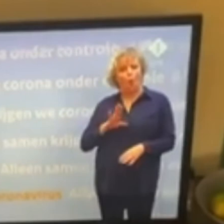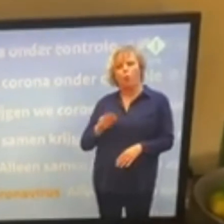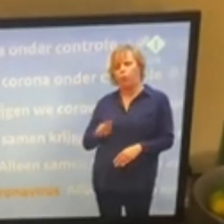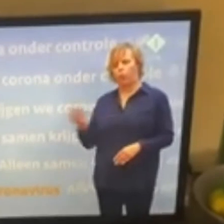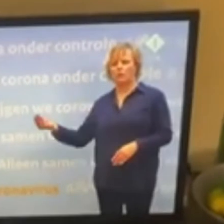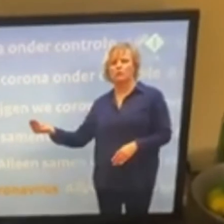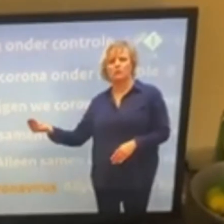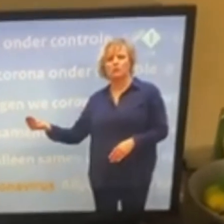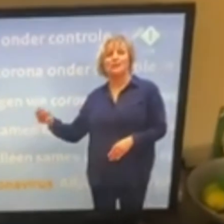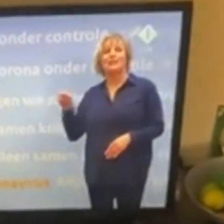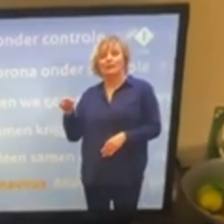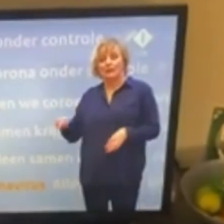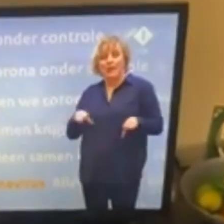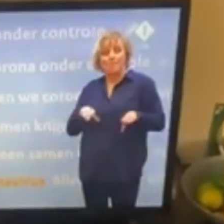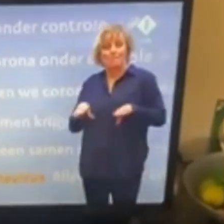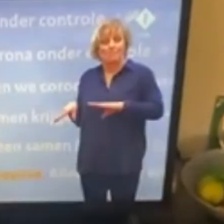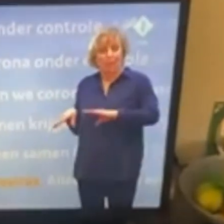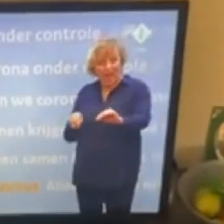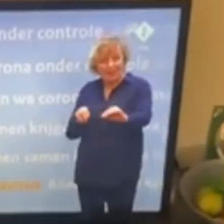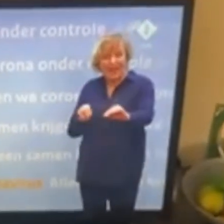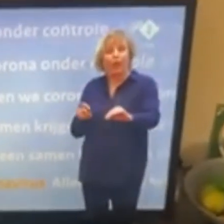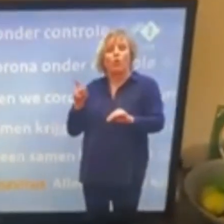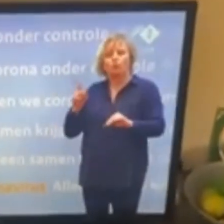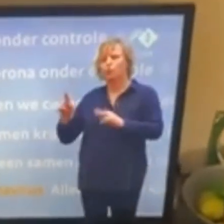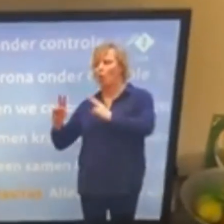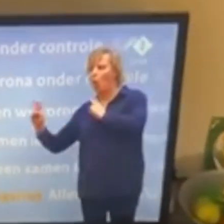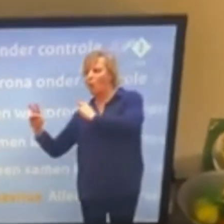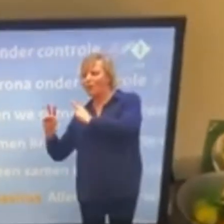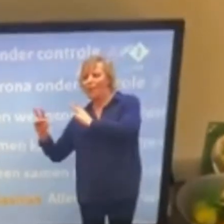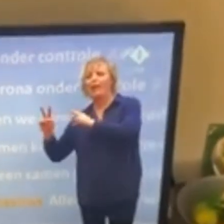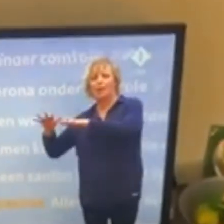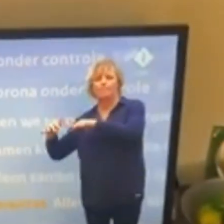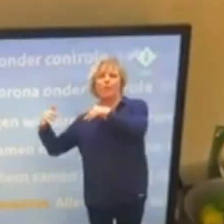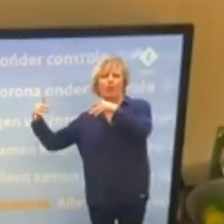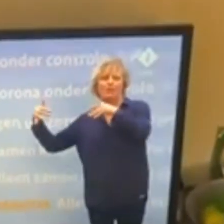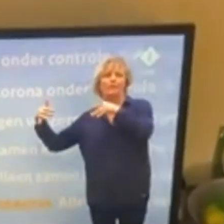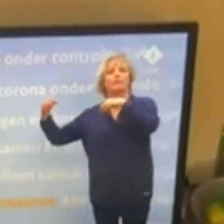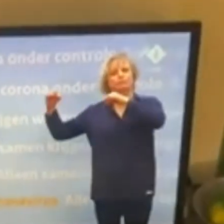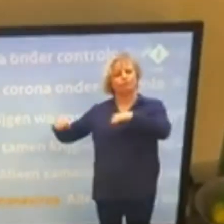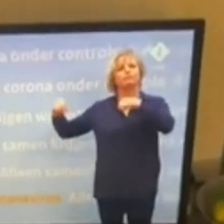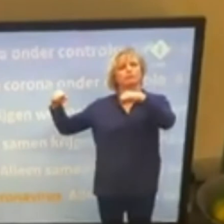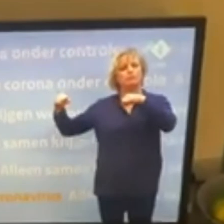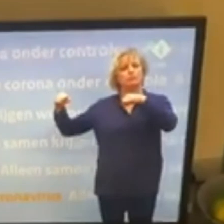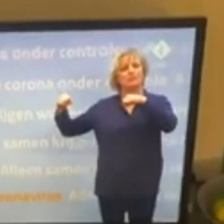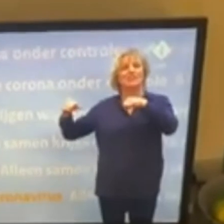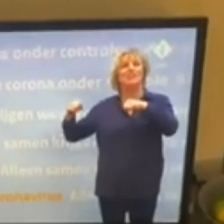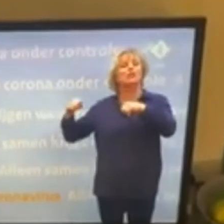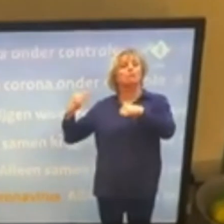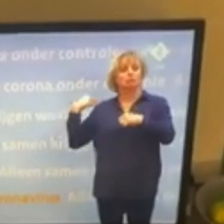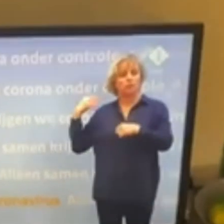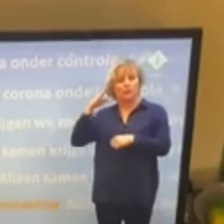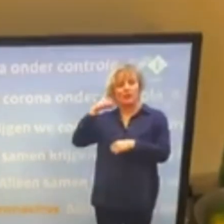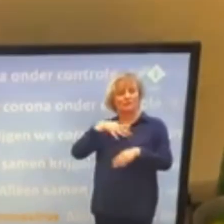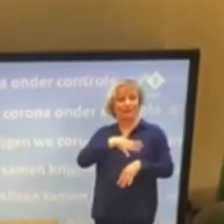hevige maatregel, vinden wij, altijd een nauw overleg met het parlement moet worden genomen. Dus dat heeft op zich niks te maken met afgelopen vrijdag. Het is een voornemen